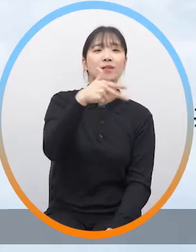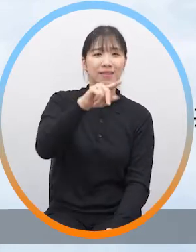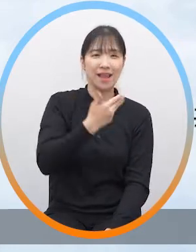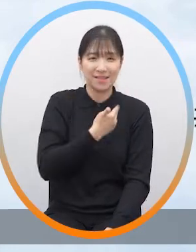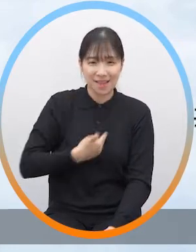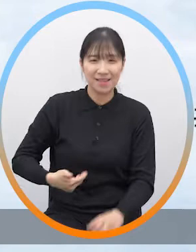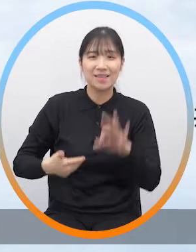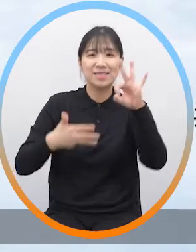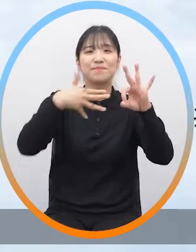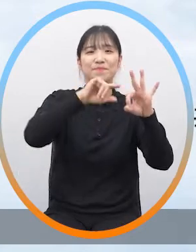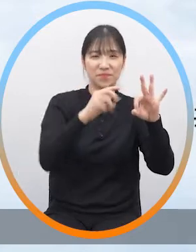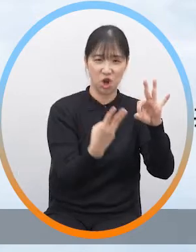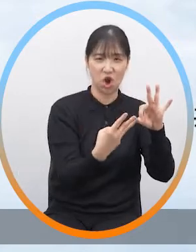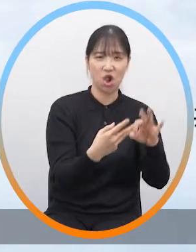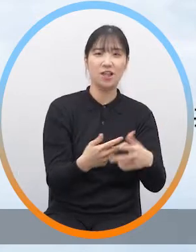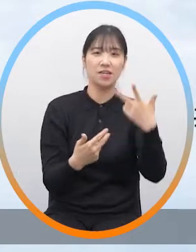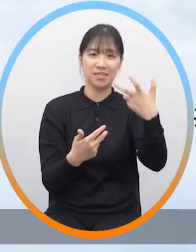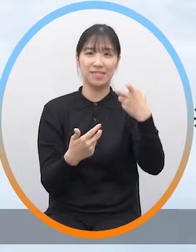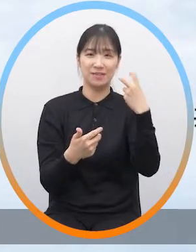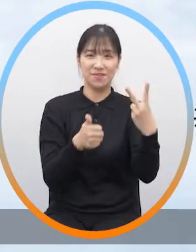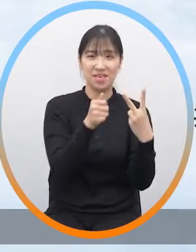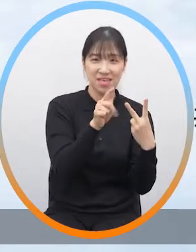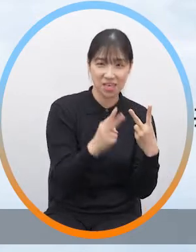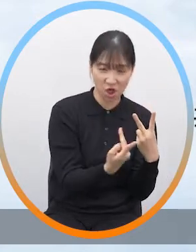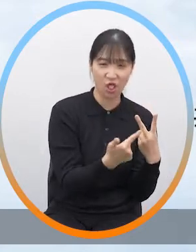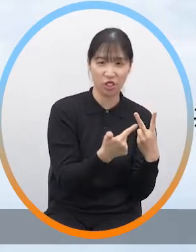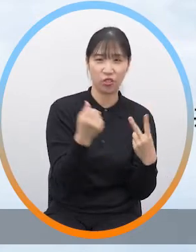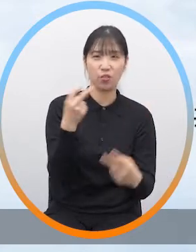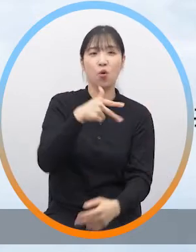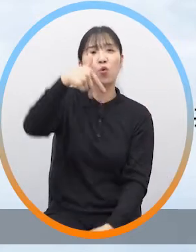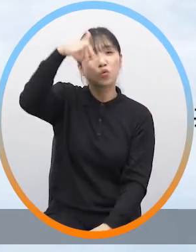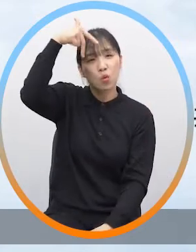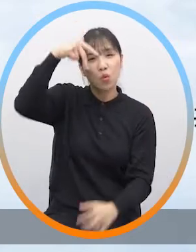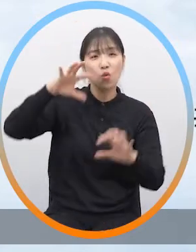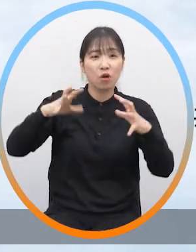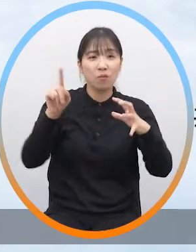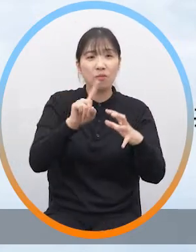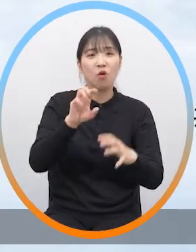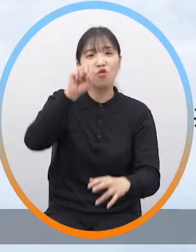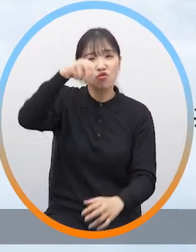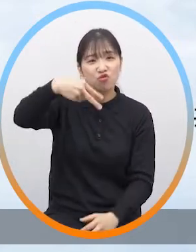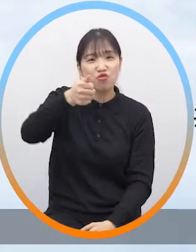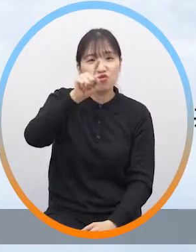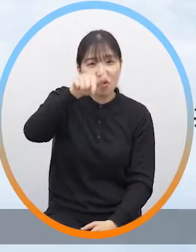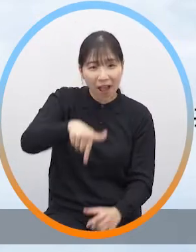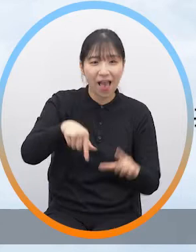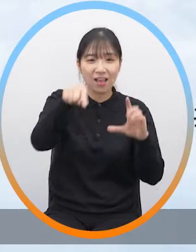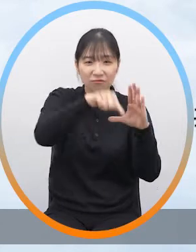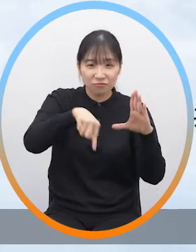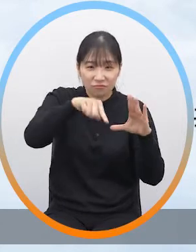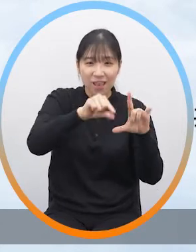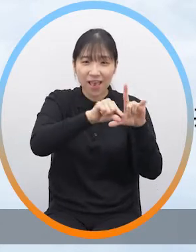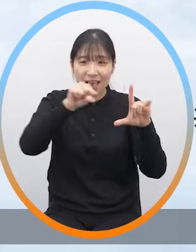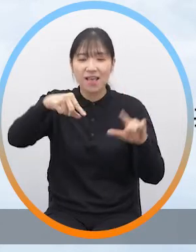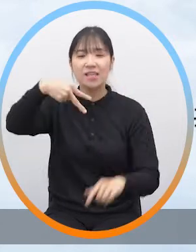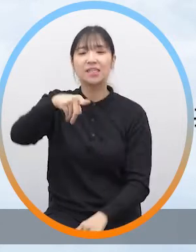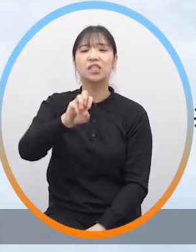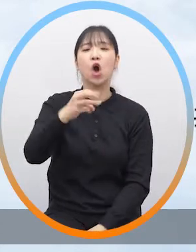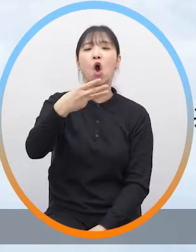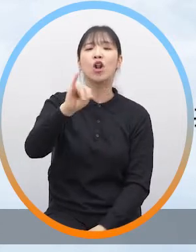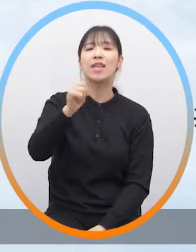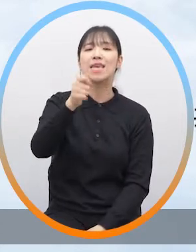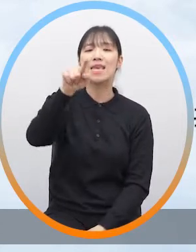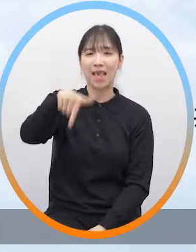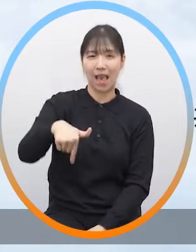십철, 72현 그리고 조선은 유학 중에서도 성리학을 받아들인